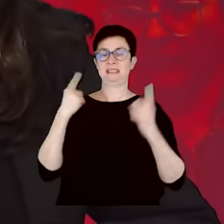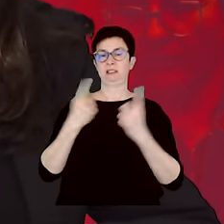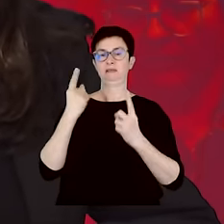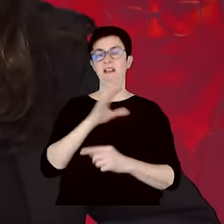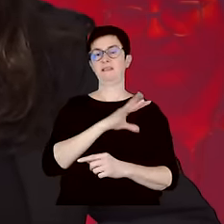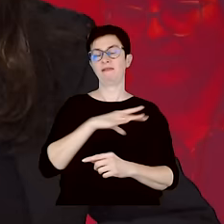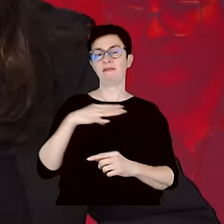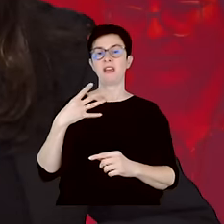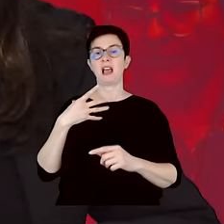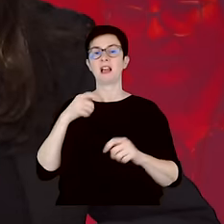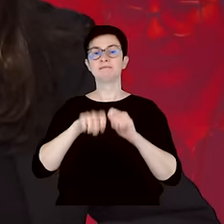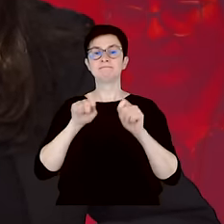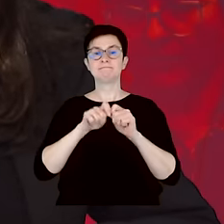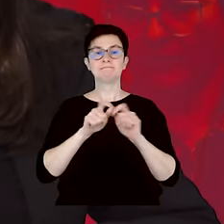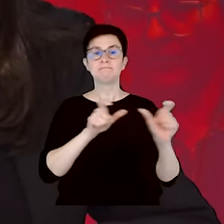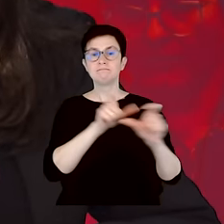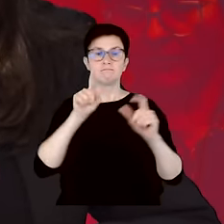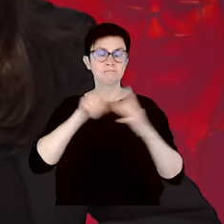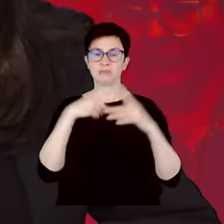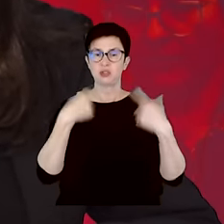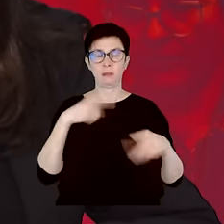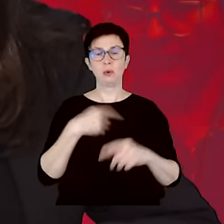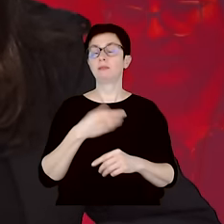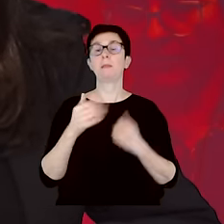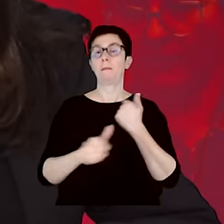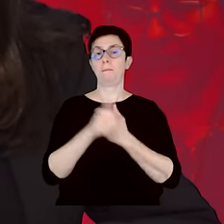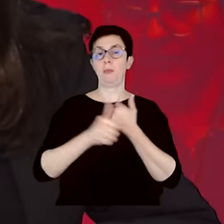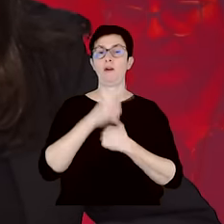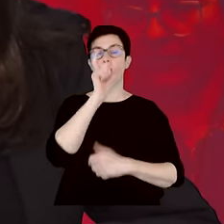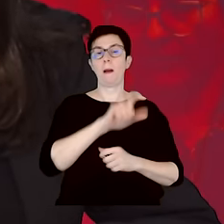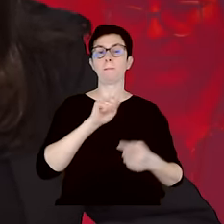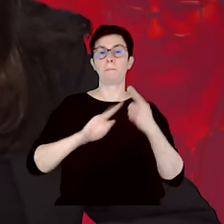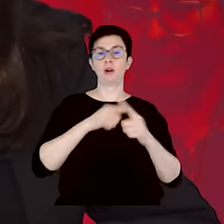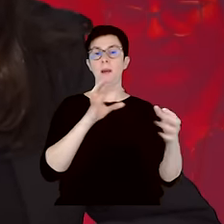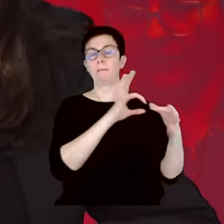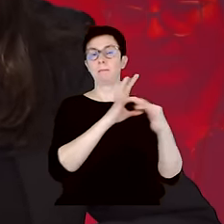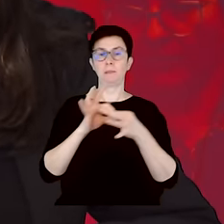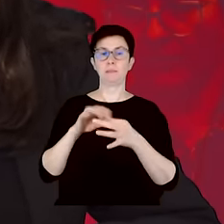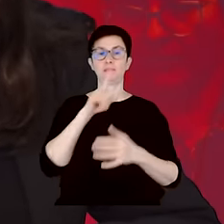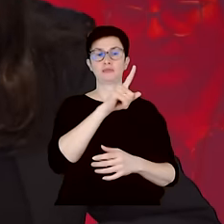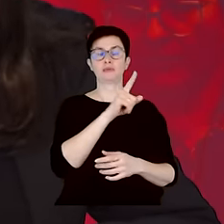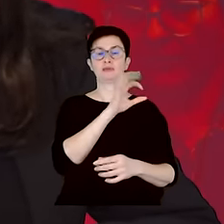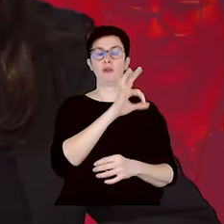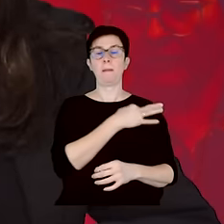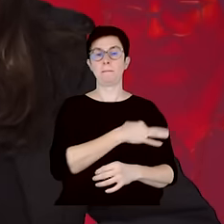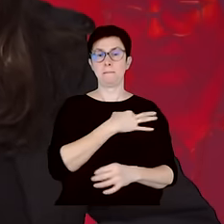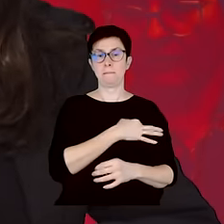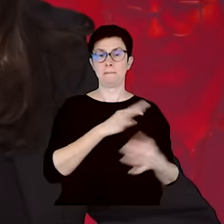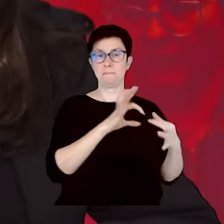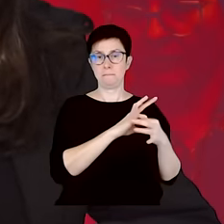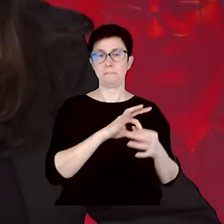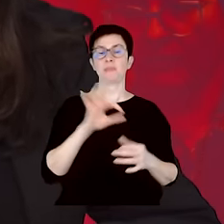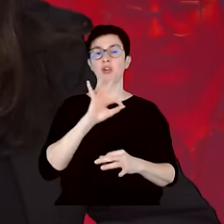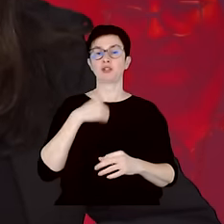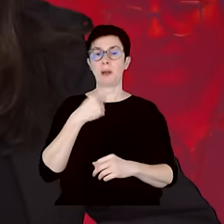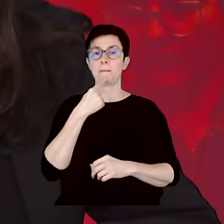było prowadzonych, dlatego że dotyczyły polityków związanych z pana z Państwa opcją. I więcej Państwu powiem.